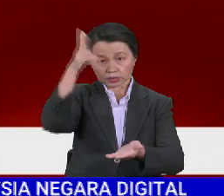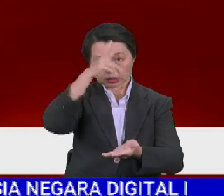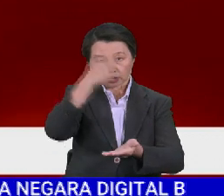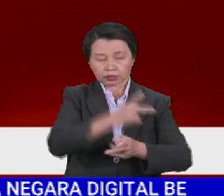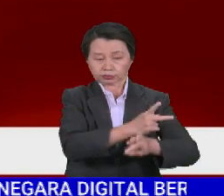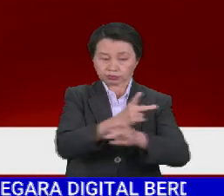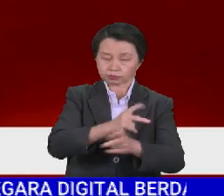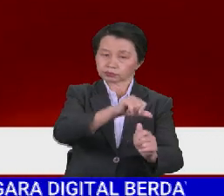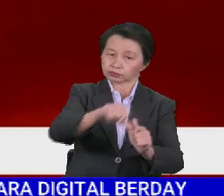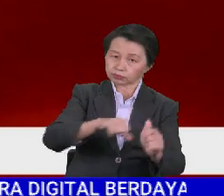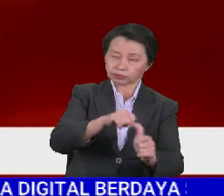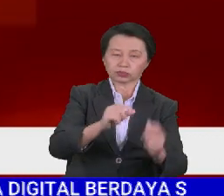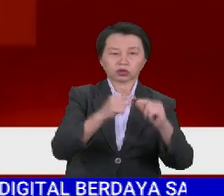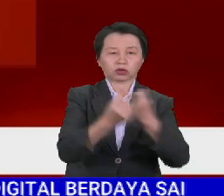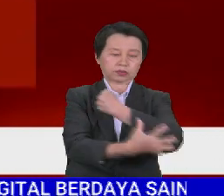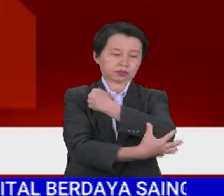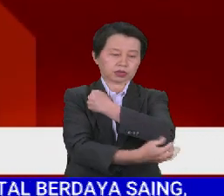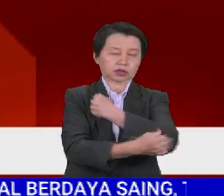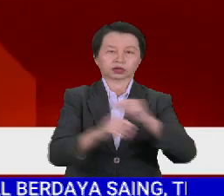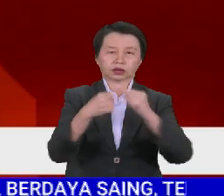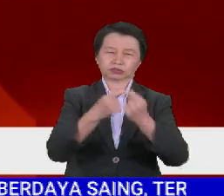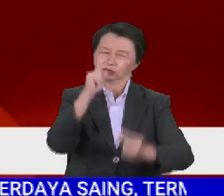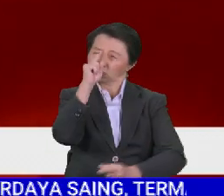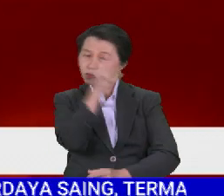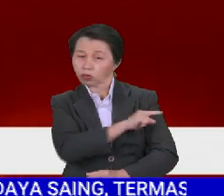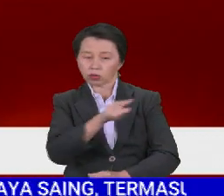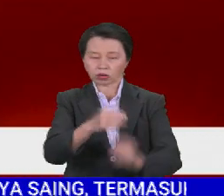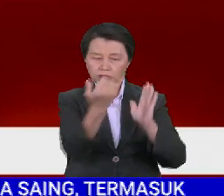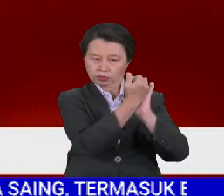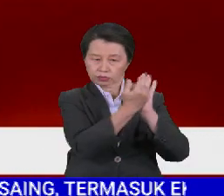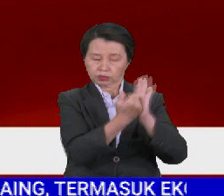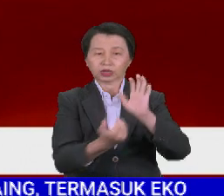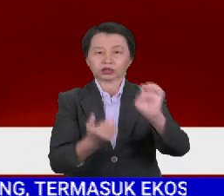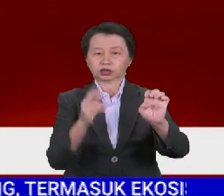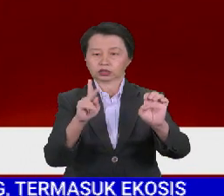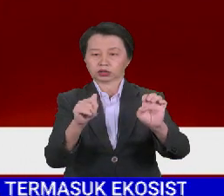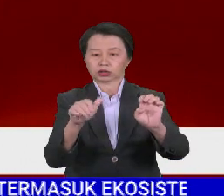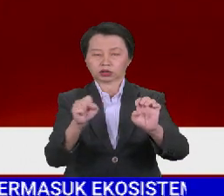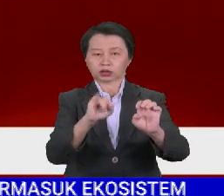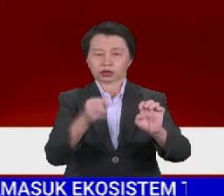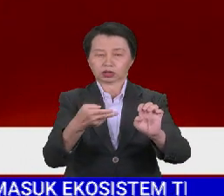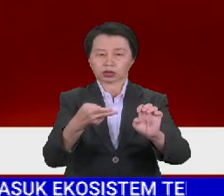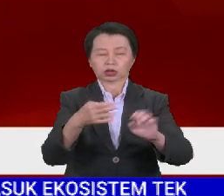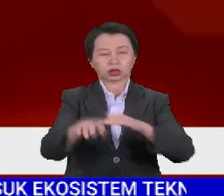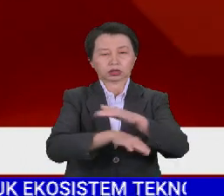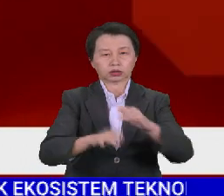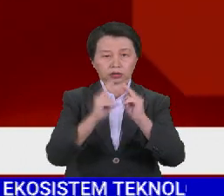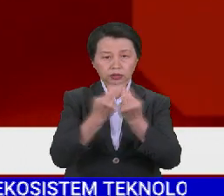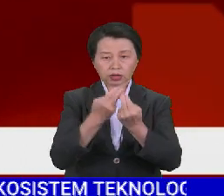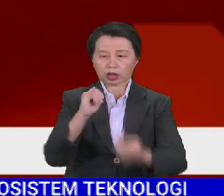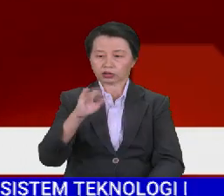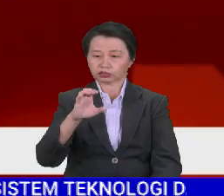perlindungan sosial bagi golongan miskin dan miskin Tegar yang tertera ikase di bawah unit penyila rasan pelaksanaan